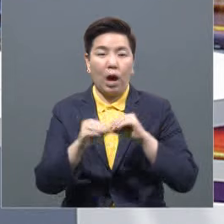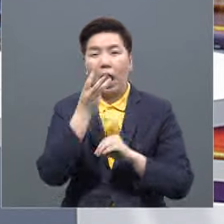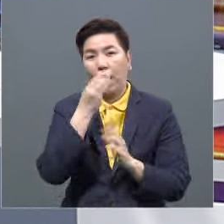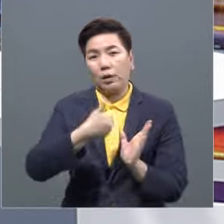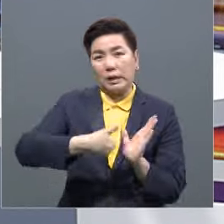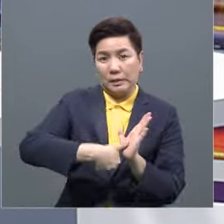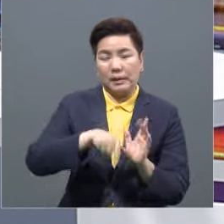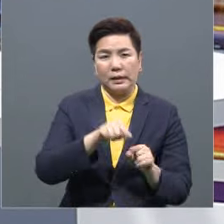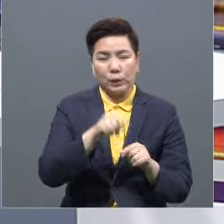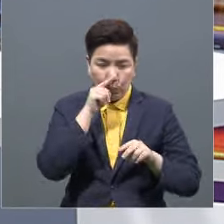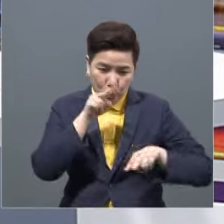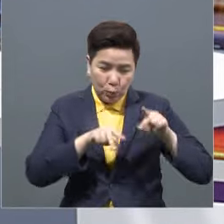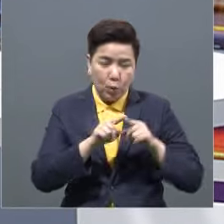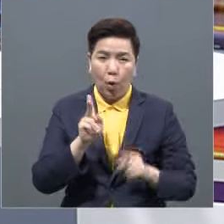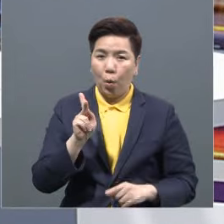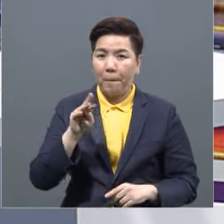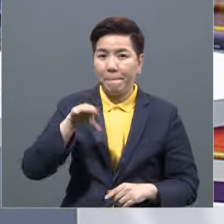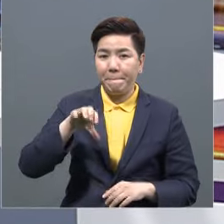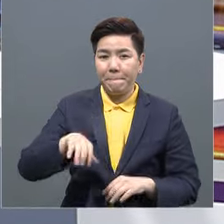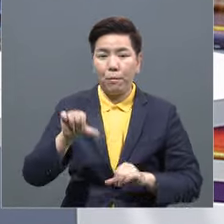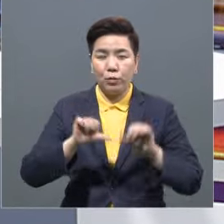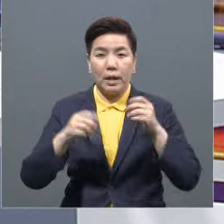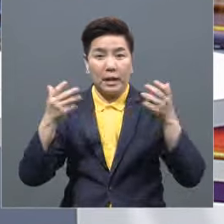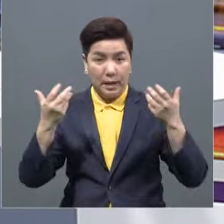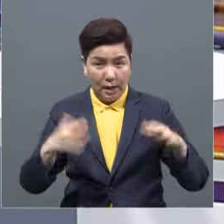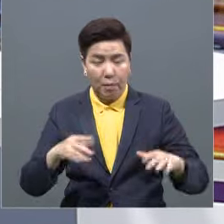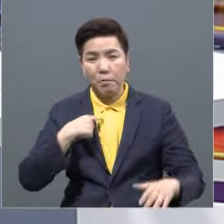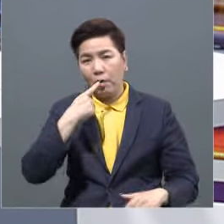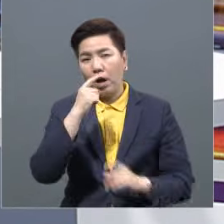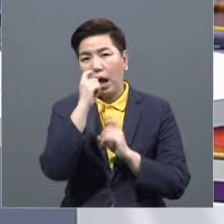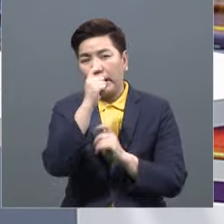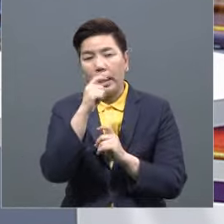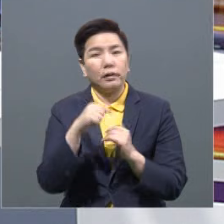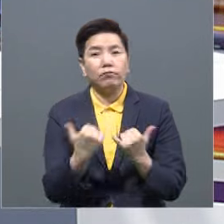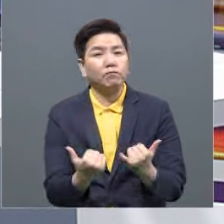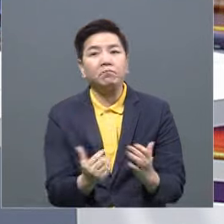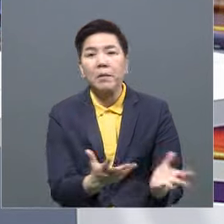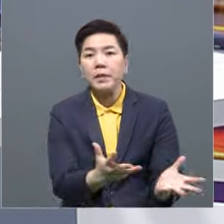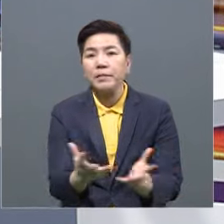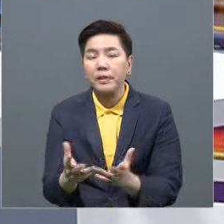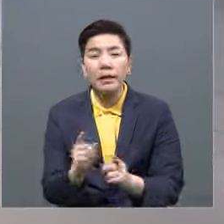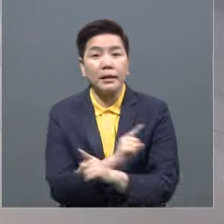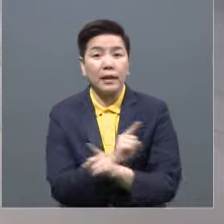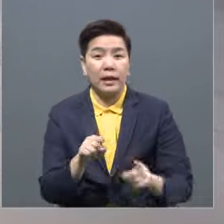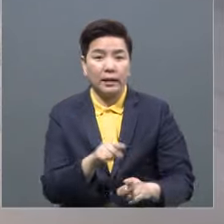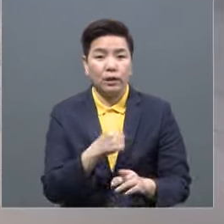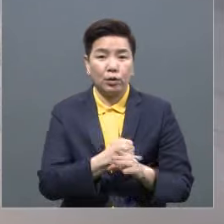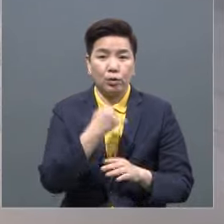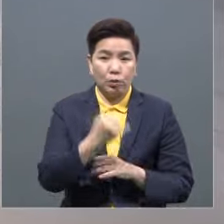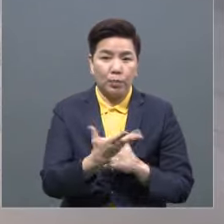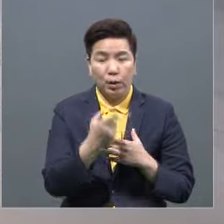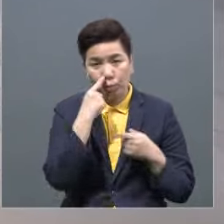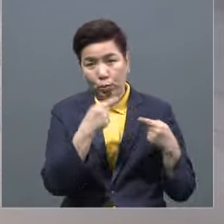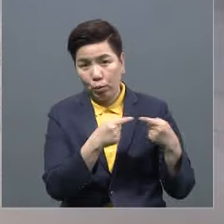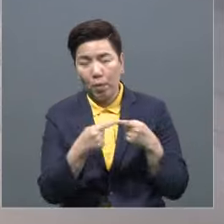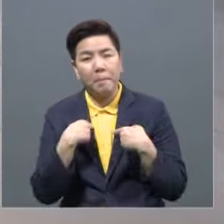าจากผลตรวจของกรมวิทยาศาสตร์การแพทย์ออกมาแล้วถ้าพูดถึงอันตรายมันไม่ ม ีแต่แบบนี้จบไหมคะต้องมีตรวจอะ